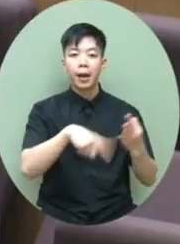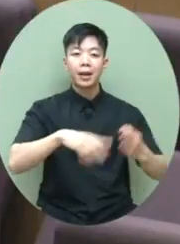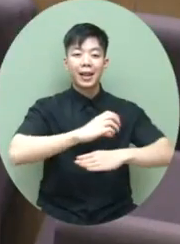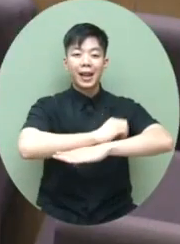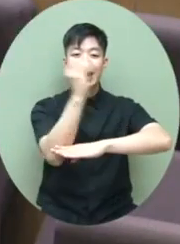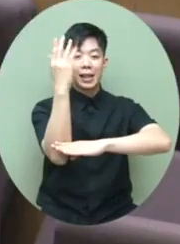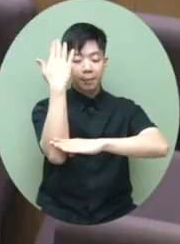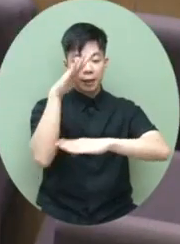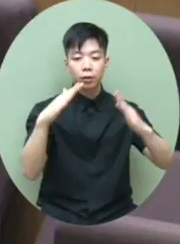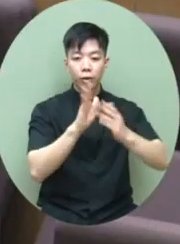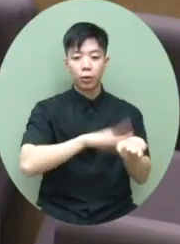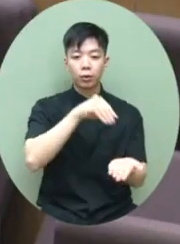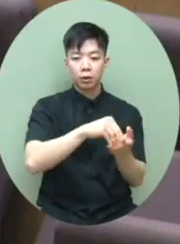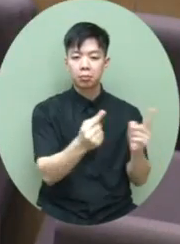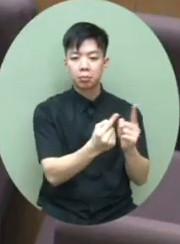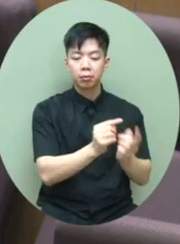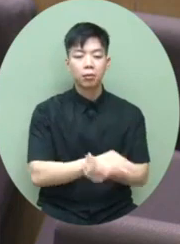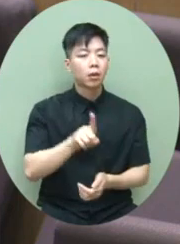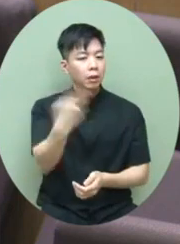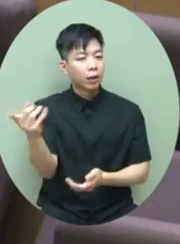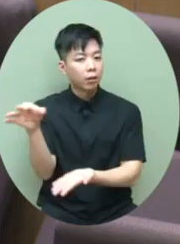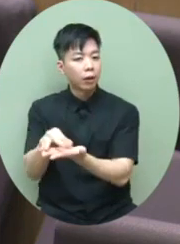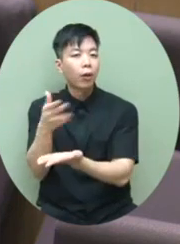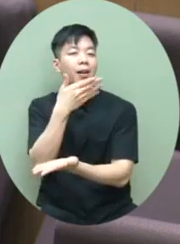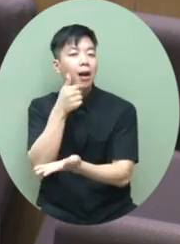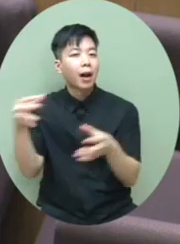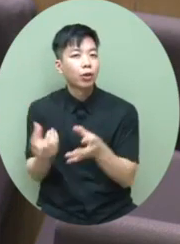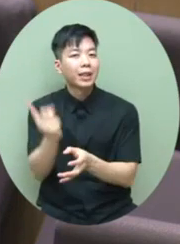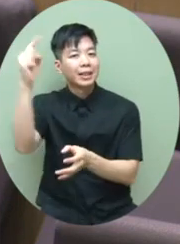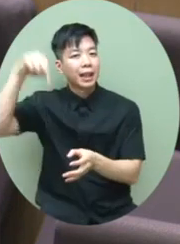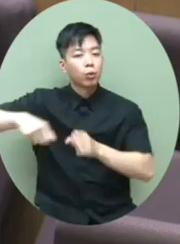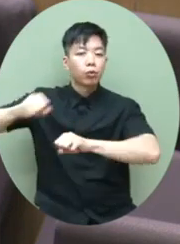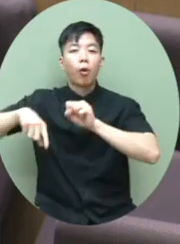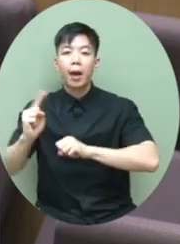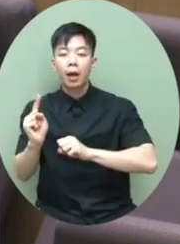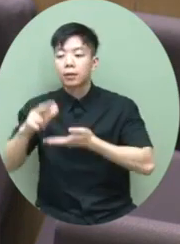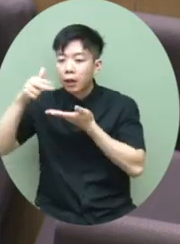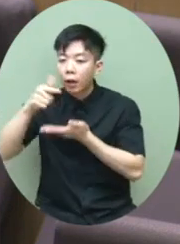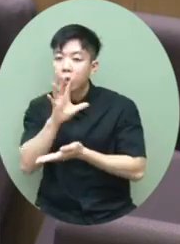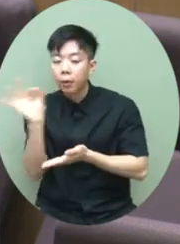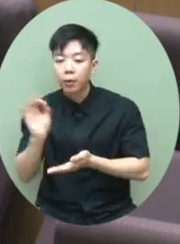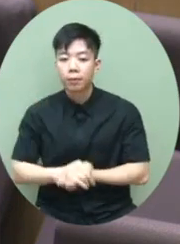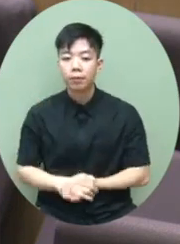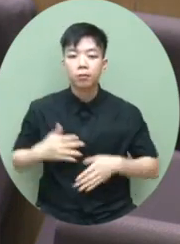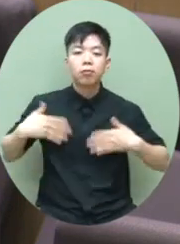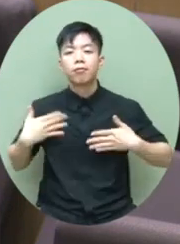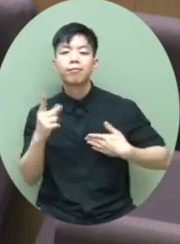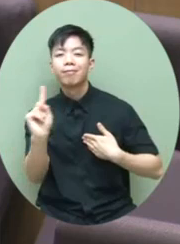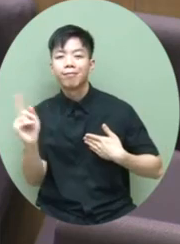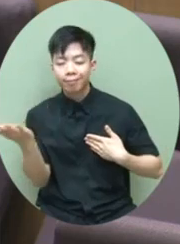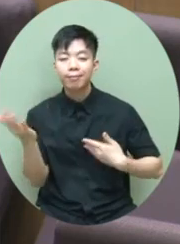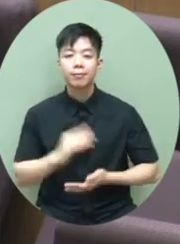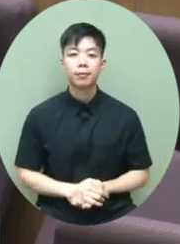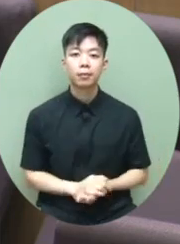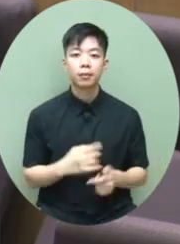人士咧，佢哋喺嗰個雅聚天地嘅活動係即係大概係點樣？係可能有冇食嘢或者係喺裏面玩定係點樣咧？同埋第